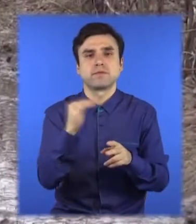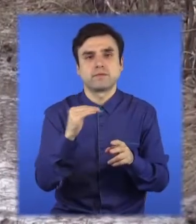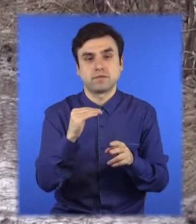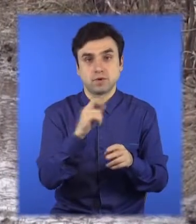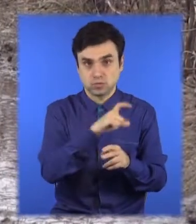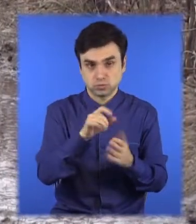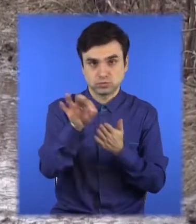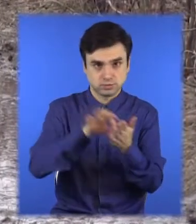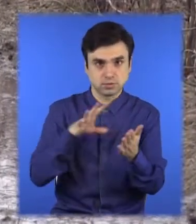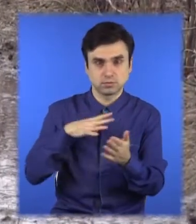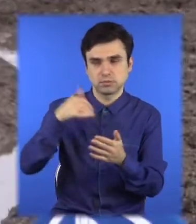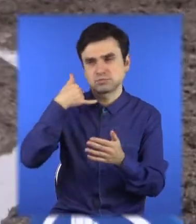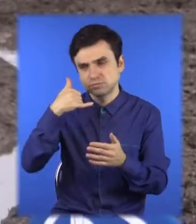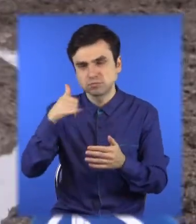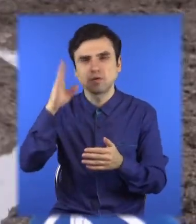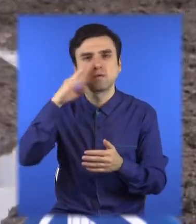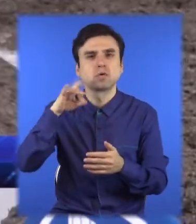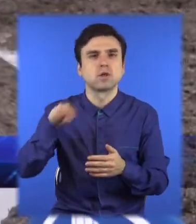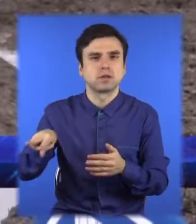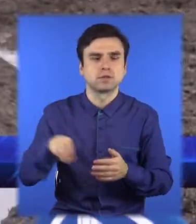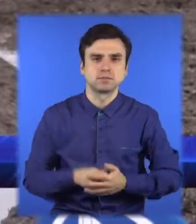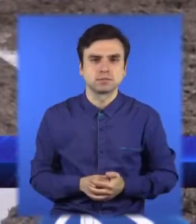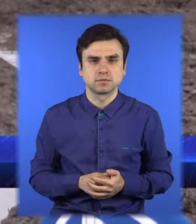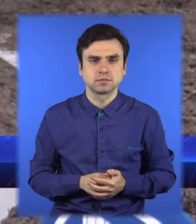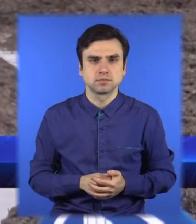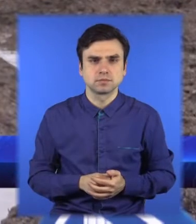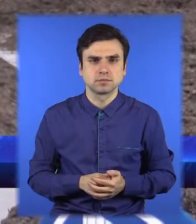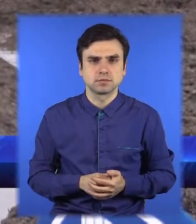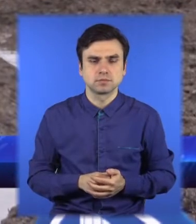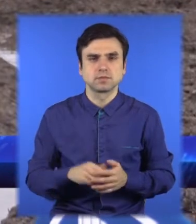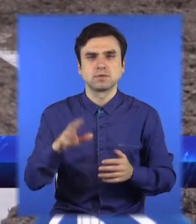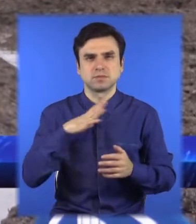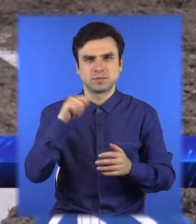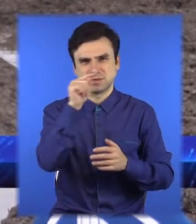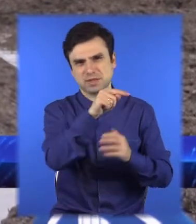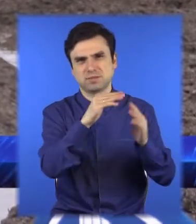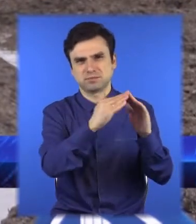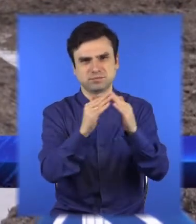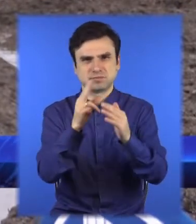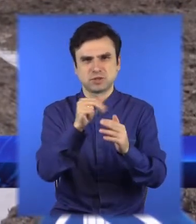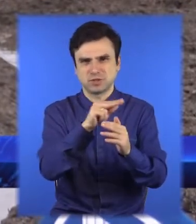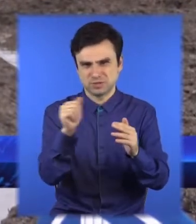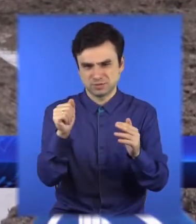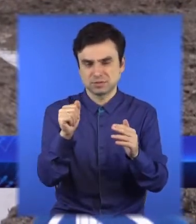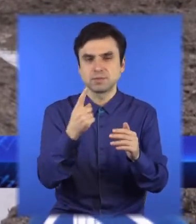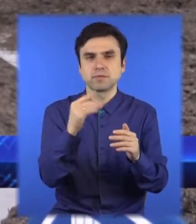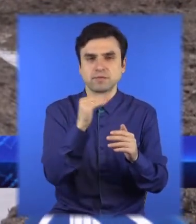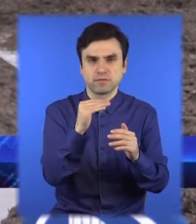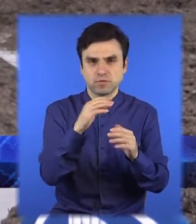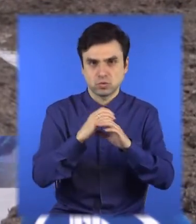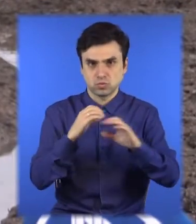одразу звернулися до міськводоканалу. Прорив на горводоканалі за нашими дачами пройшов 1